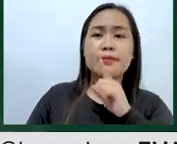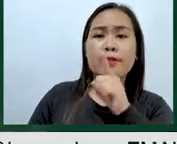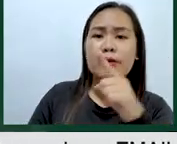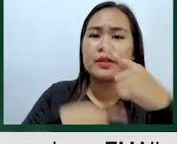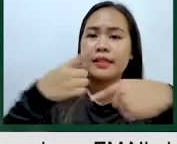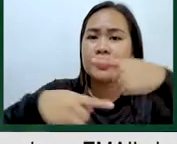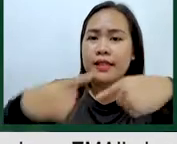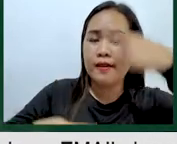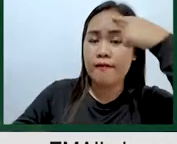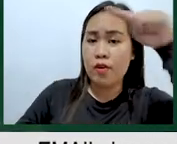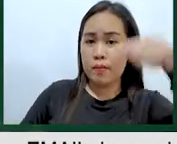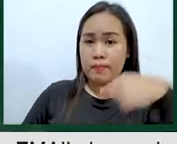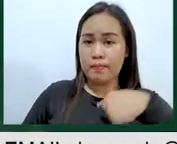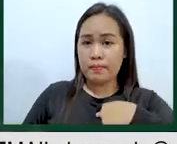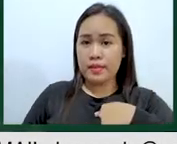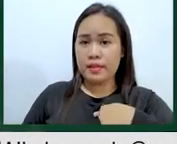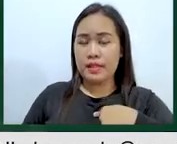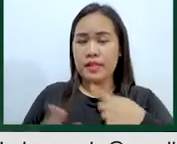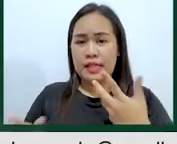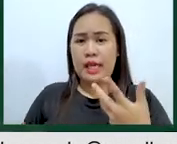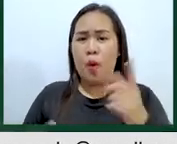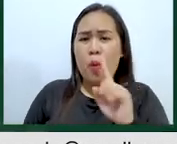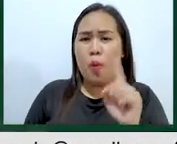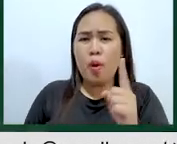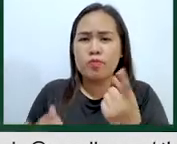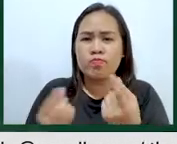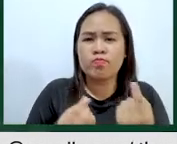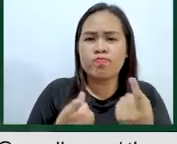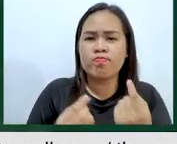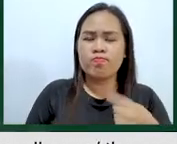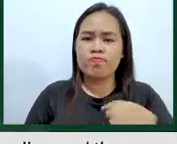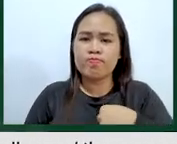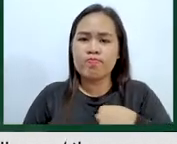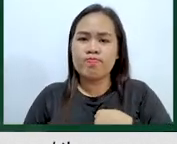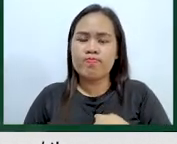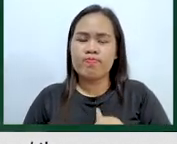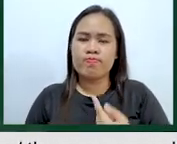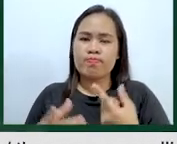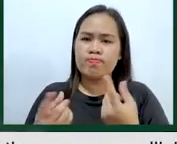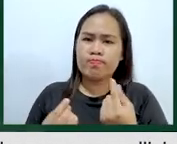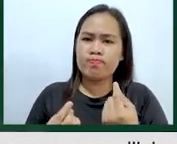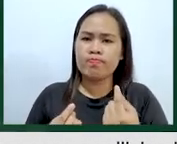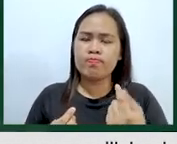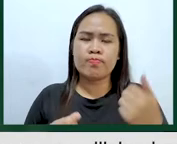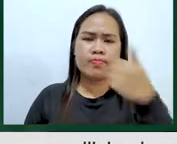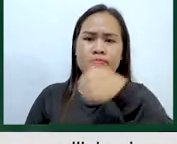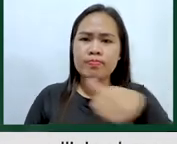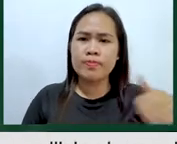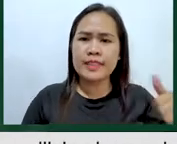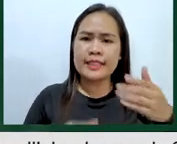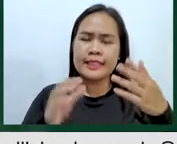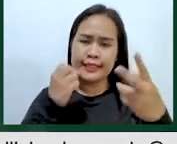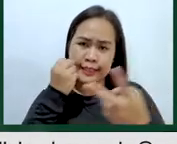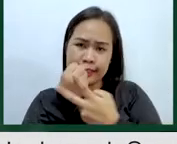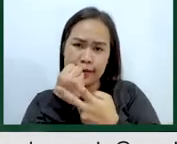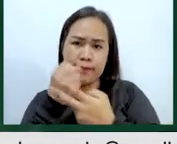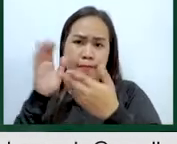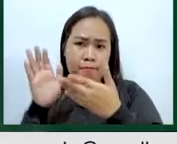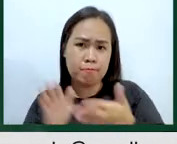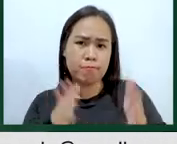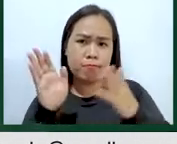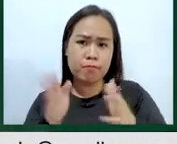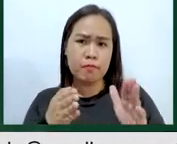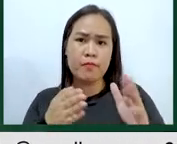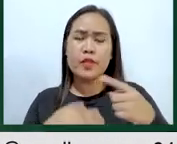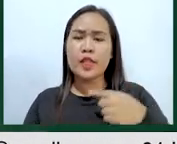at least kung ano man ang aking mga safety protocols sa sinusunod, effective yun or ginagawa ko ng tama. So sa aking mga kabarangay, sana